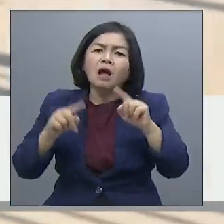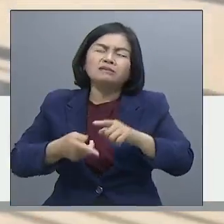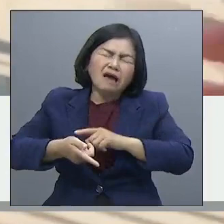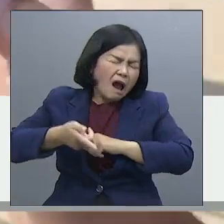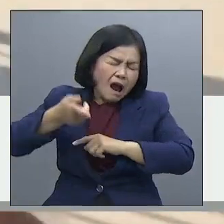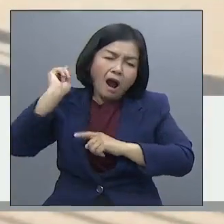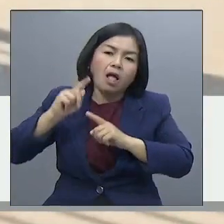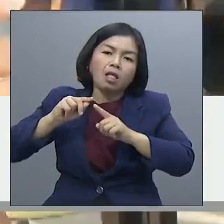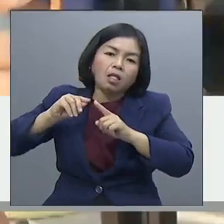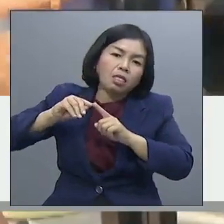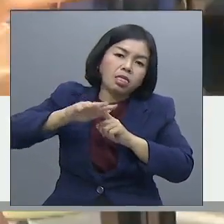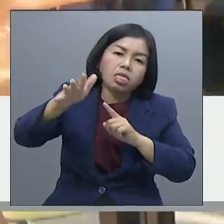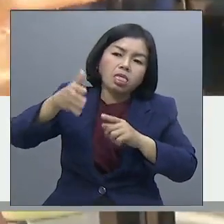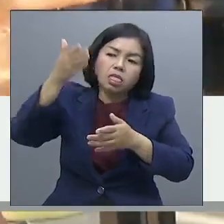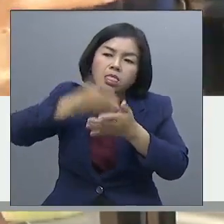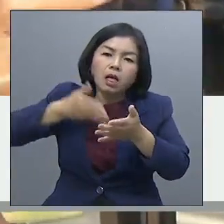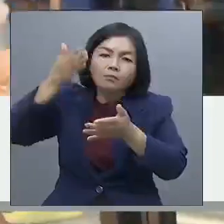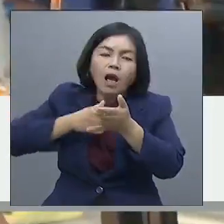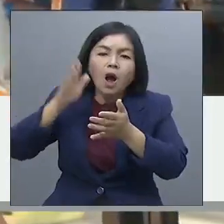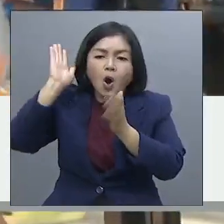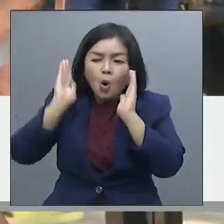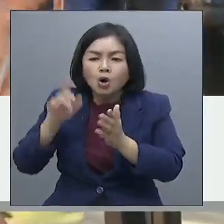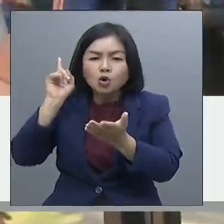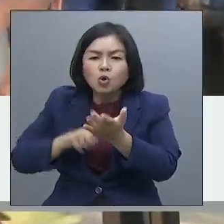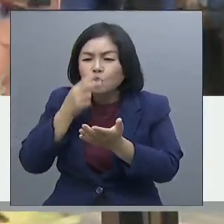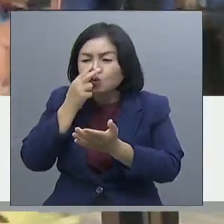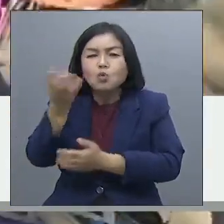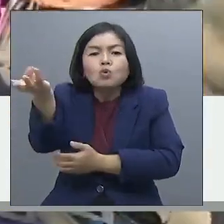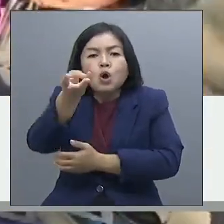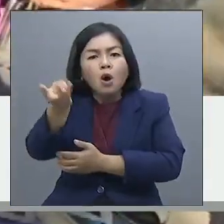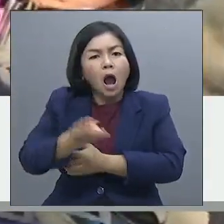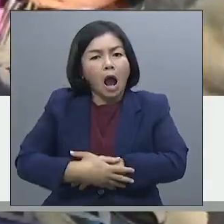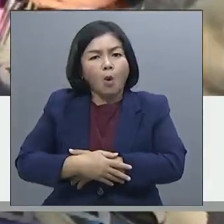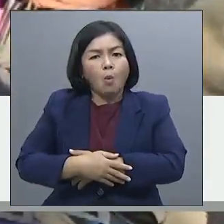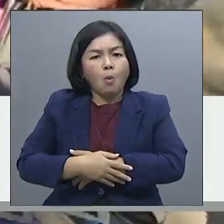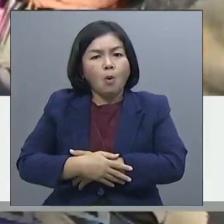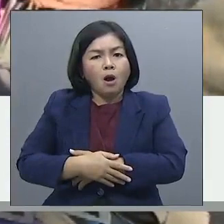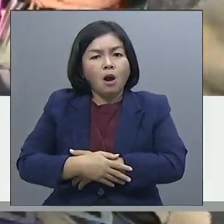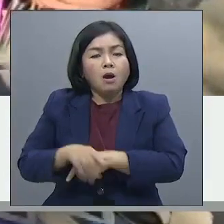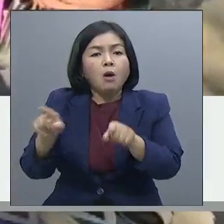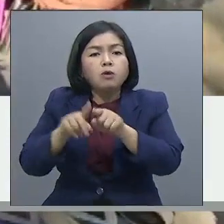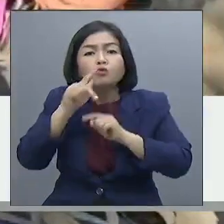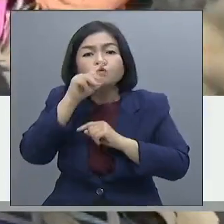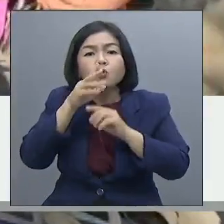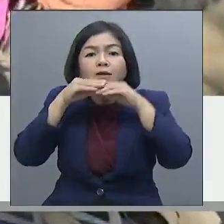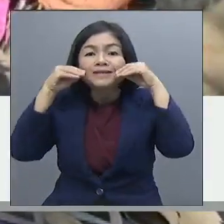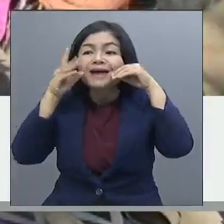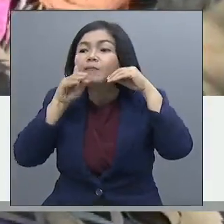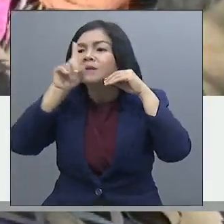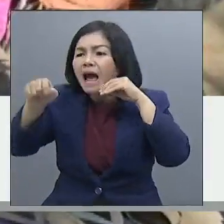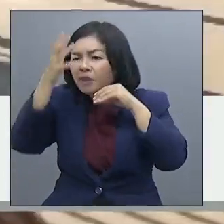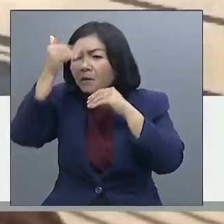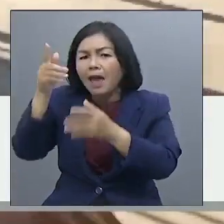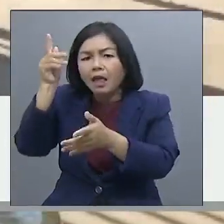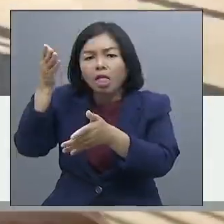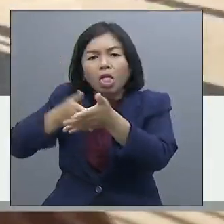ะยอดคนดูลดลงเขาเป็นหนึ่งในผู้ใช้บริการค่ายที่ควบรวมกิจการไปพอติดต่อไปยังผู้ให้บริการก็ได้รับ